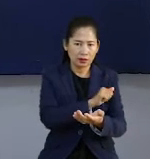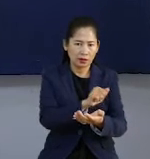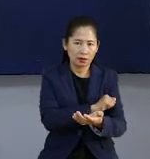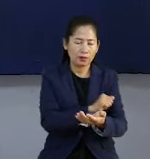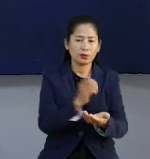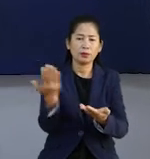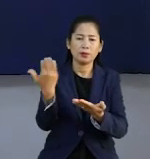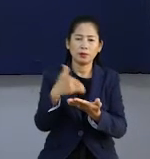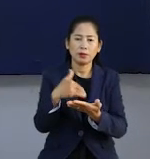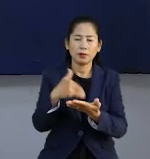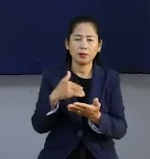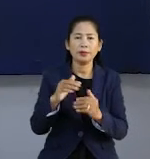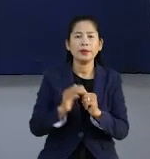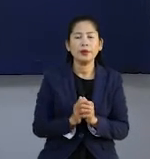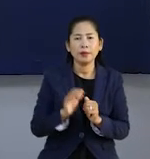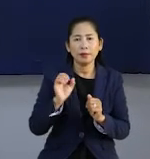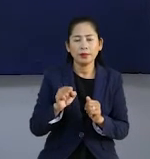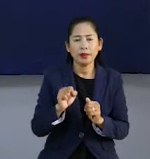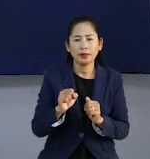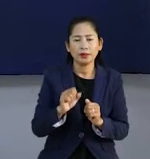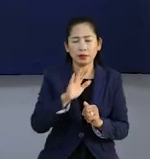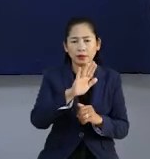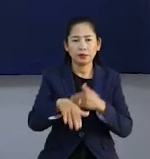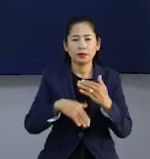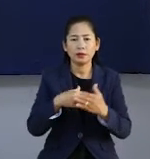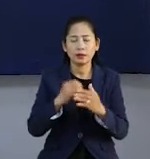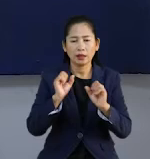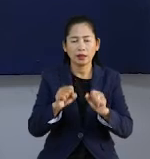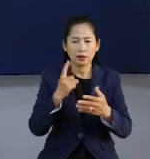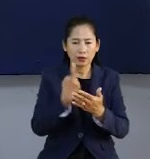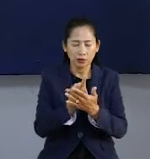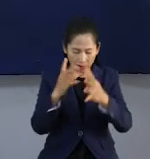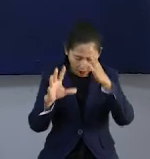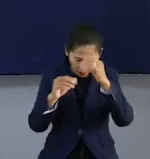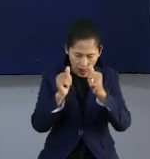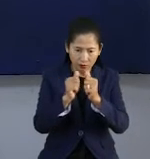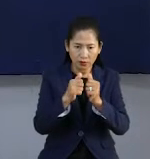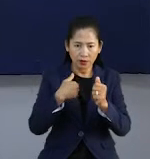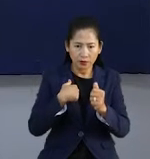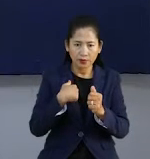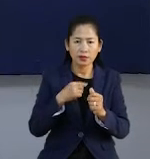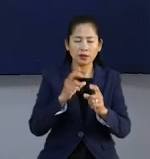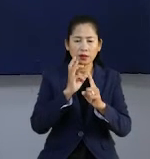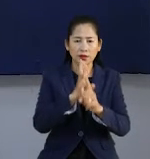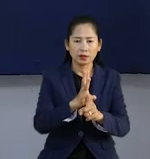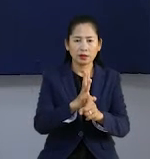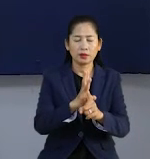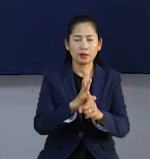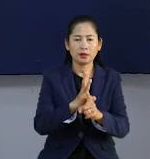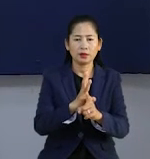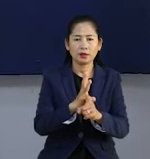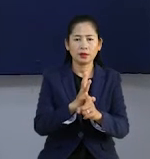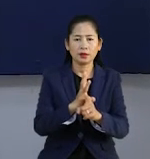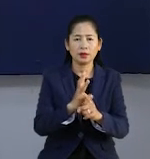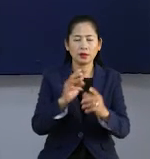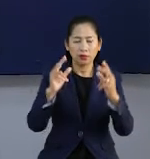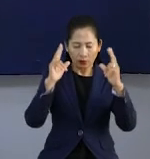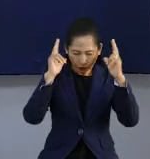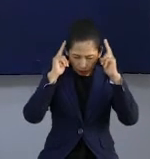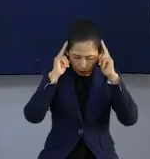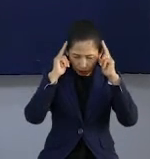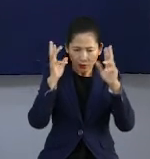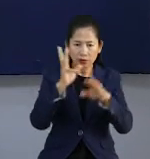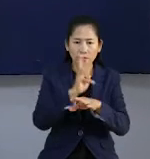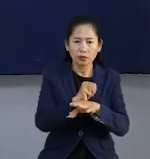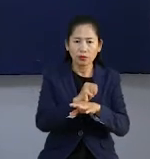ជាញឹកញាប់បាទកូនទាំងអស់គ្នាអាចចូលរួមសិក្សាជាមួយលោកគ្រូតាមរយៈបាទ Facebook ជា